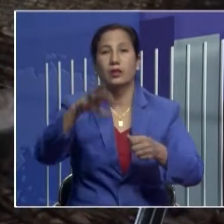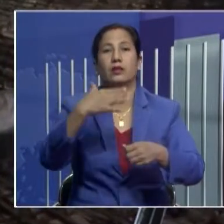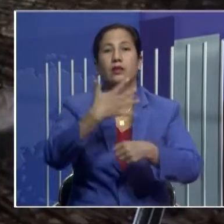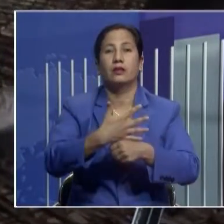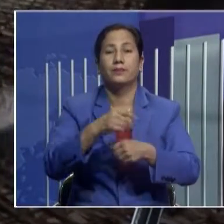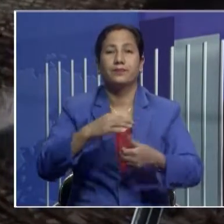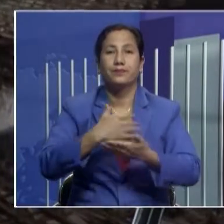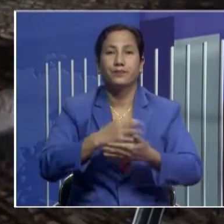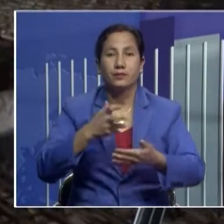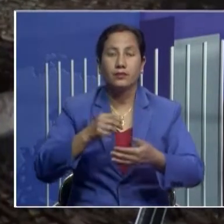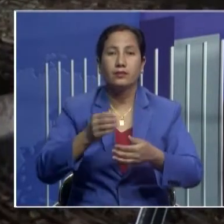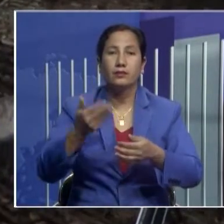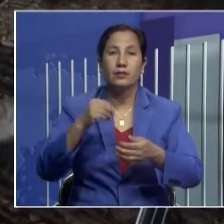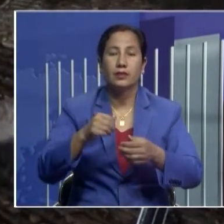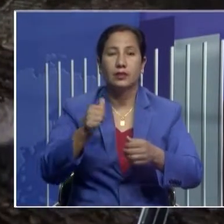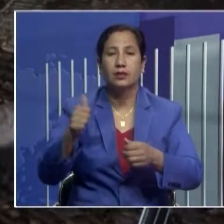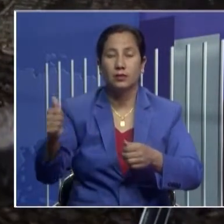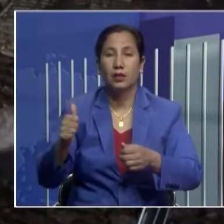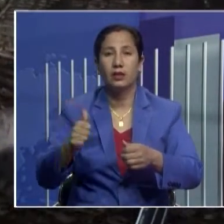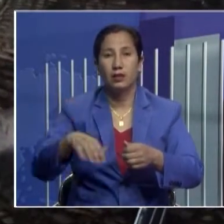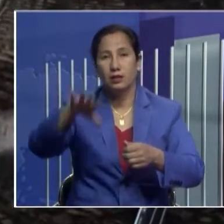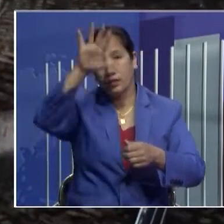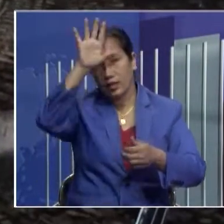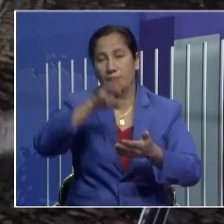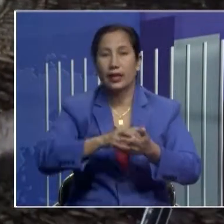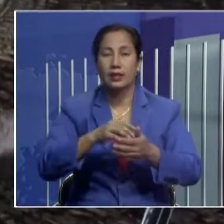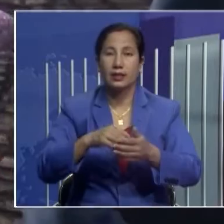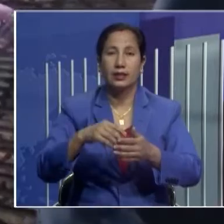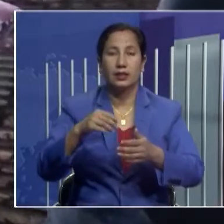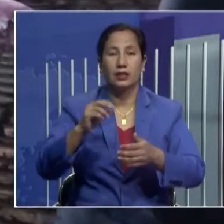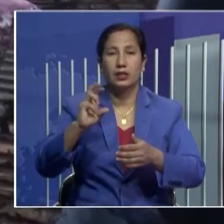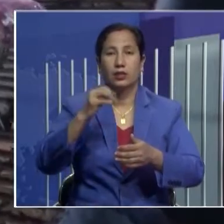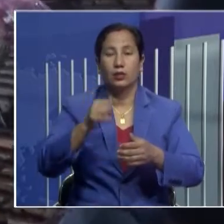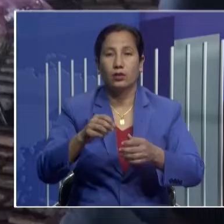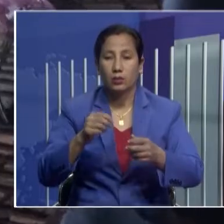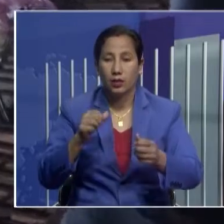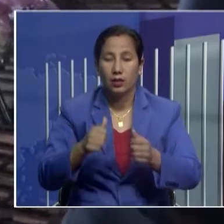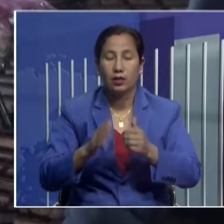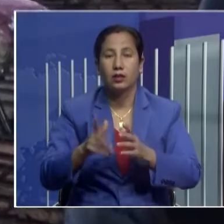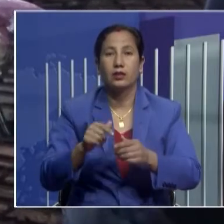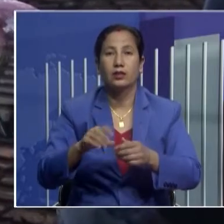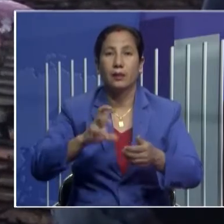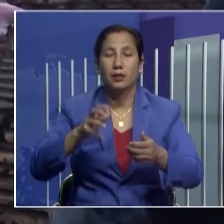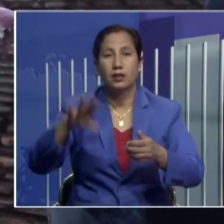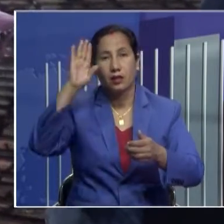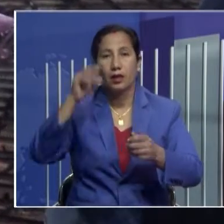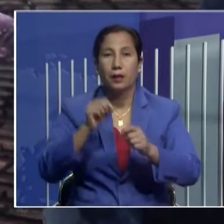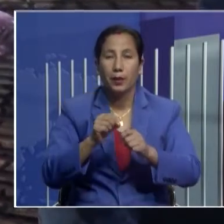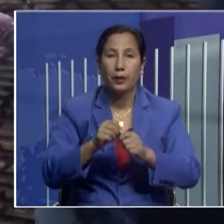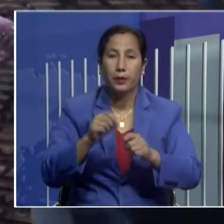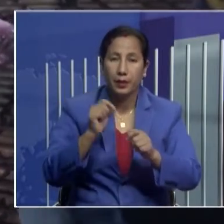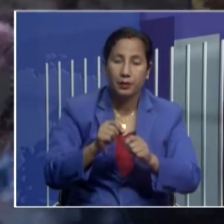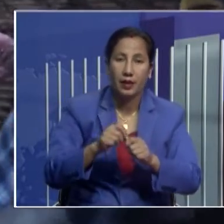लुम्बिनी प्रदेश सरकारले हिउँदी अधिवेशन स्थायी राजधानी देउखुरीमा आयोजना गर्ने तयारी गरेको छ। जसले गर्दा प्रदेशसभा भवन निर्माणमा